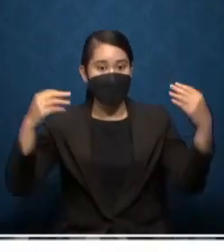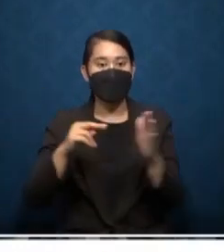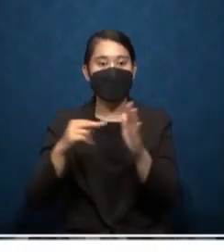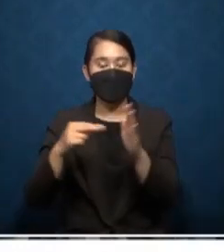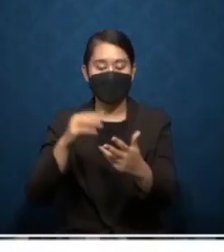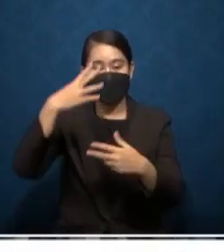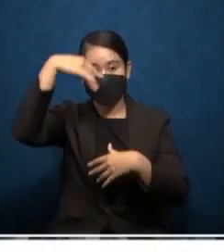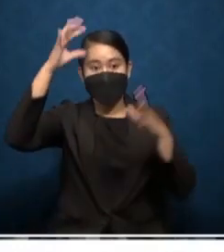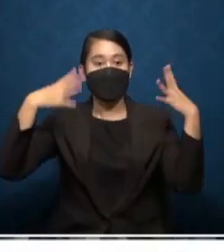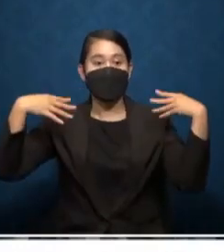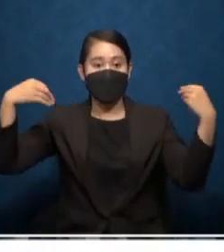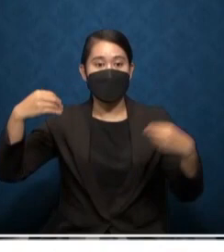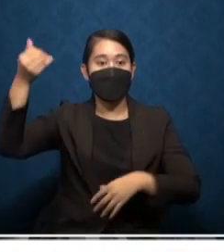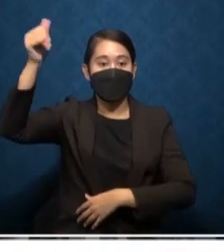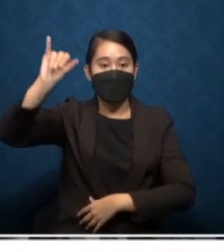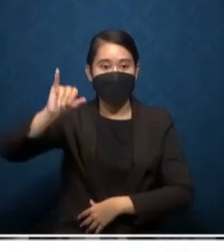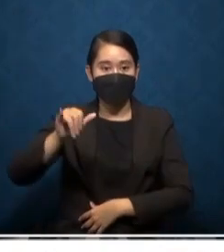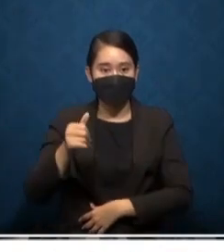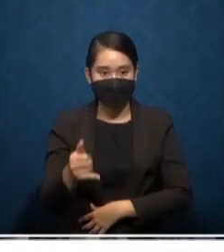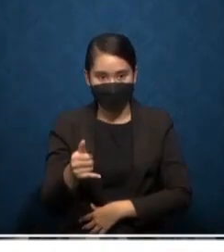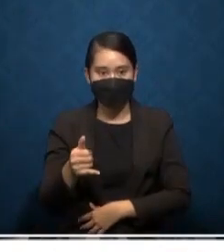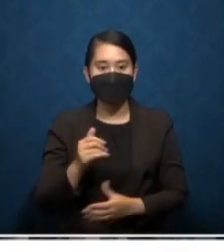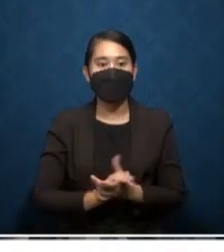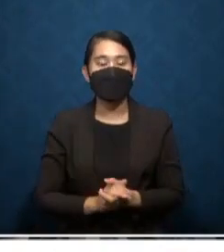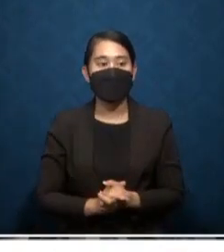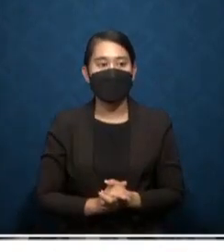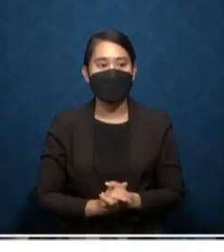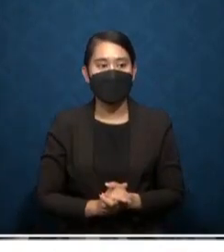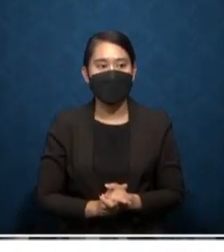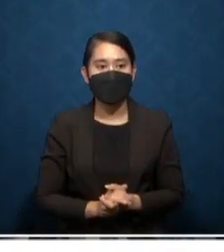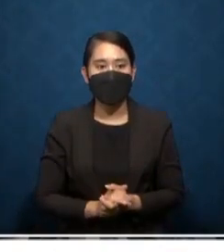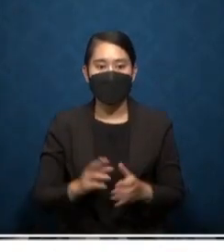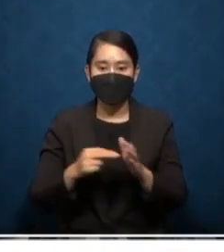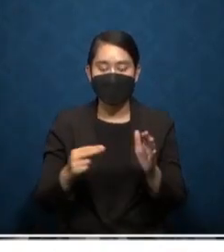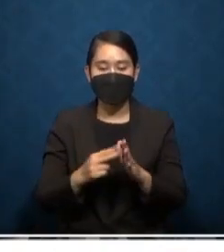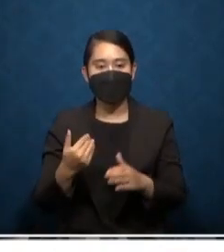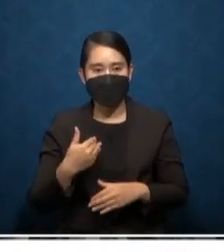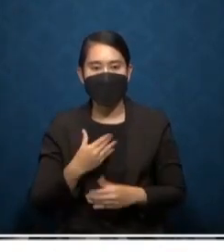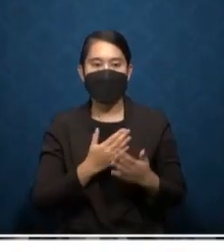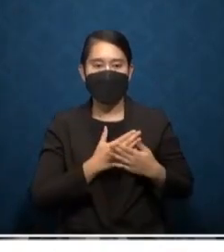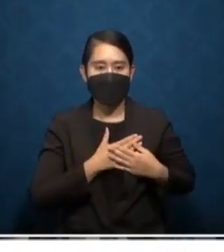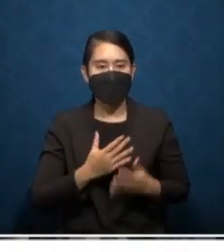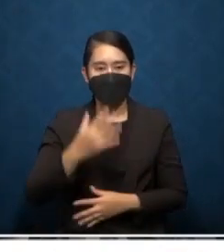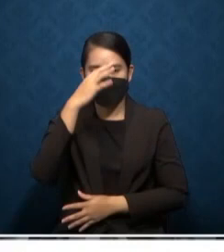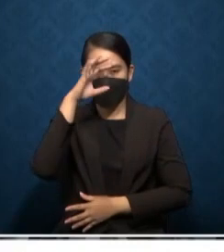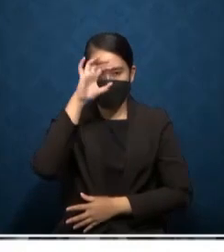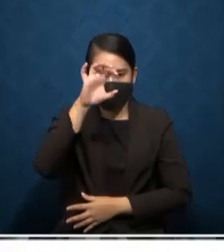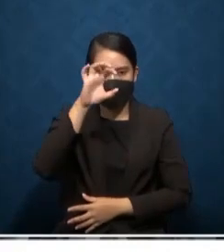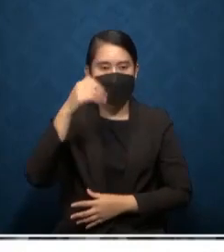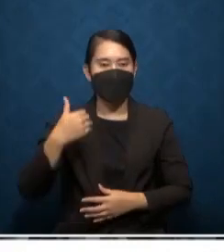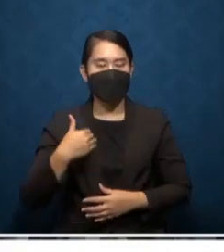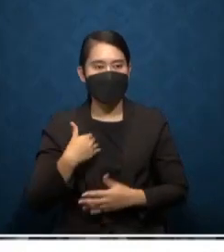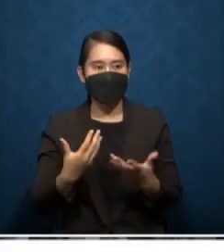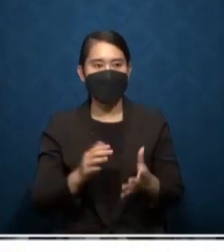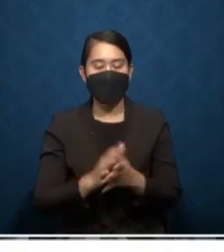รมาอย่างโกมนุย์โรคบรุษยก็มี ลักรวบกฎหลง มีคุก ไม่มี นอก